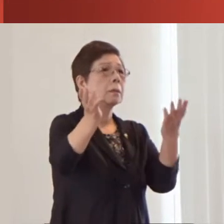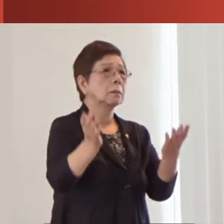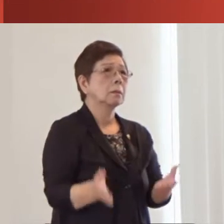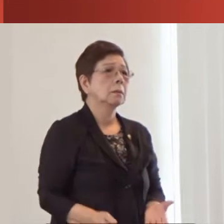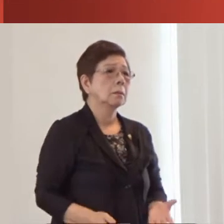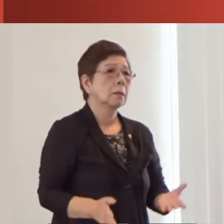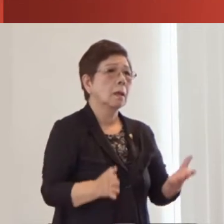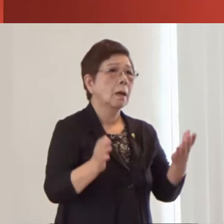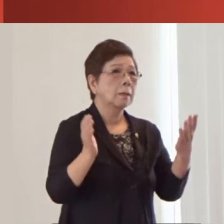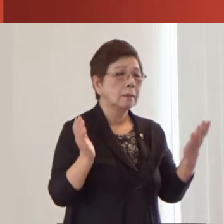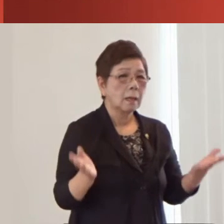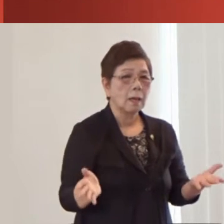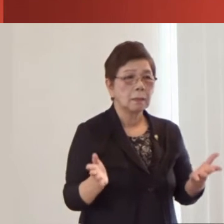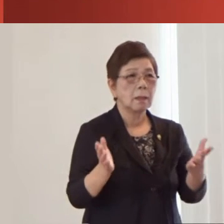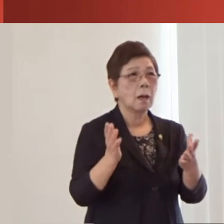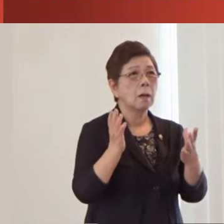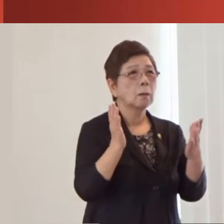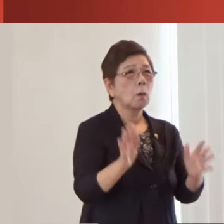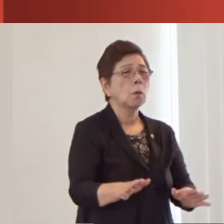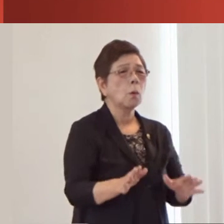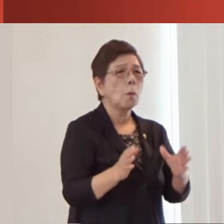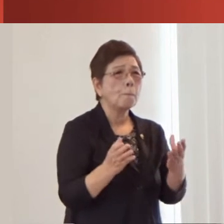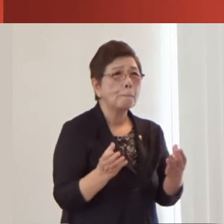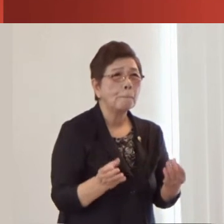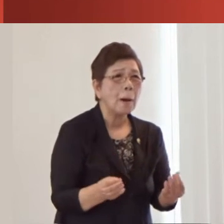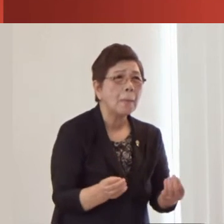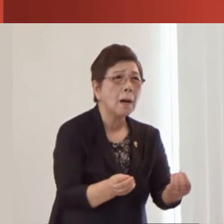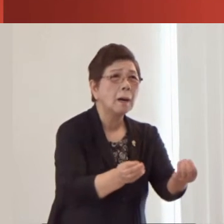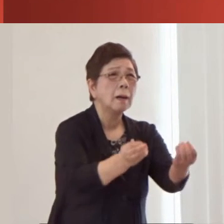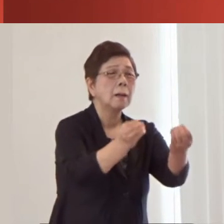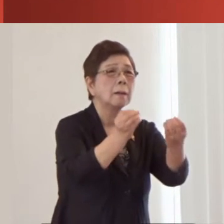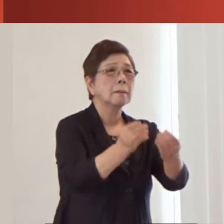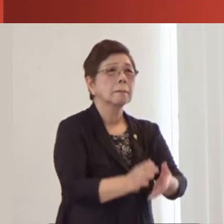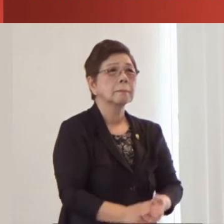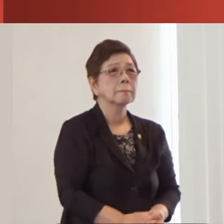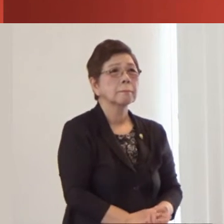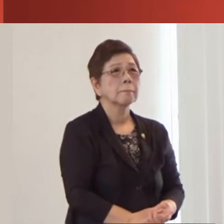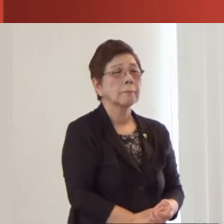。このまんま3万年